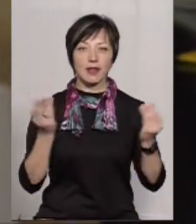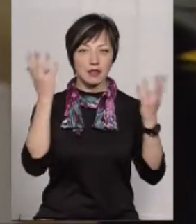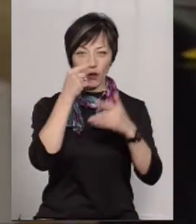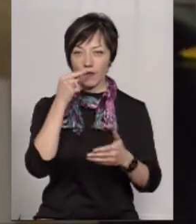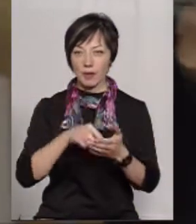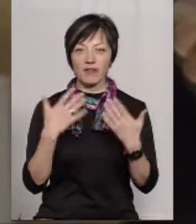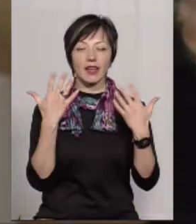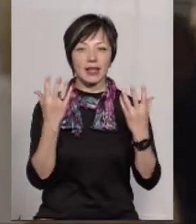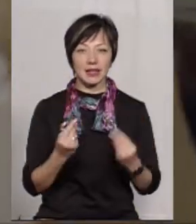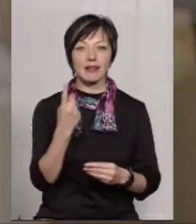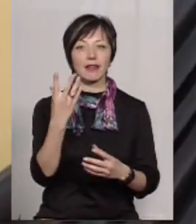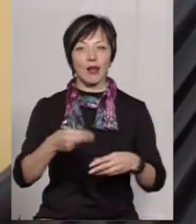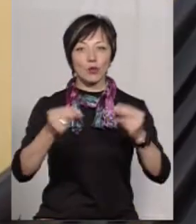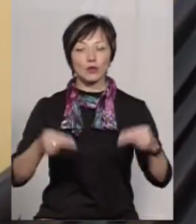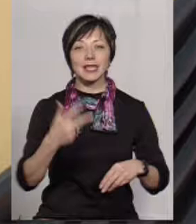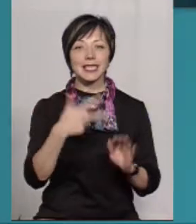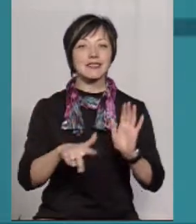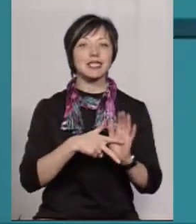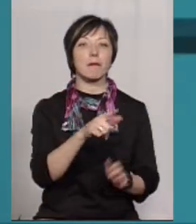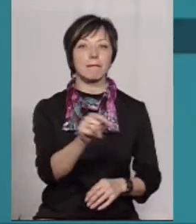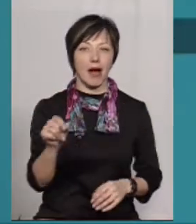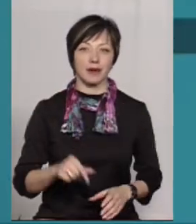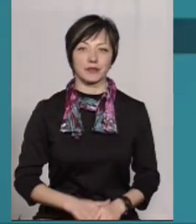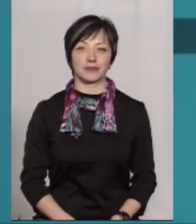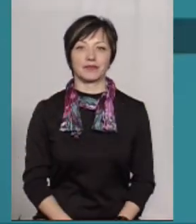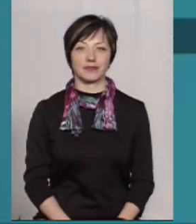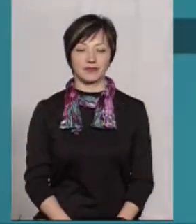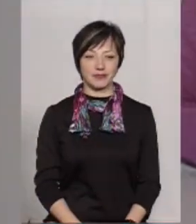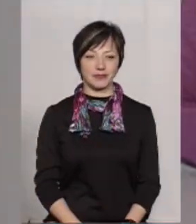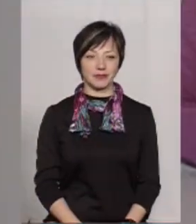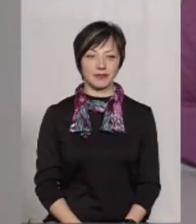випав на вихідний і за день одружилося 38 пар.